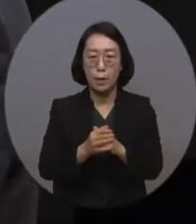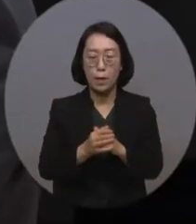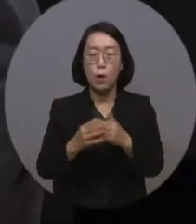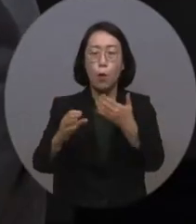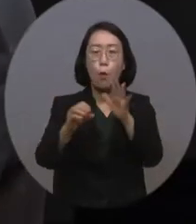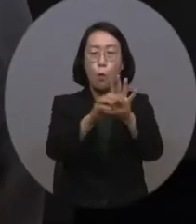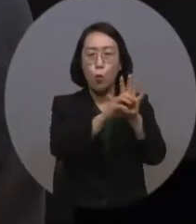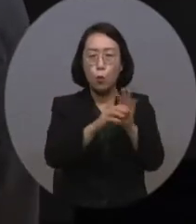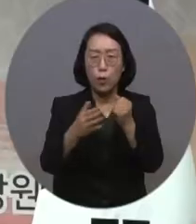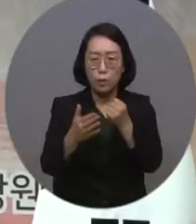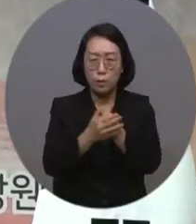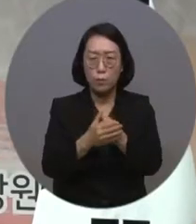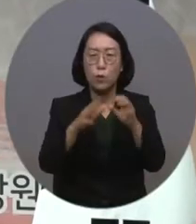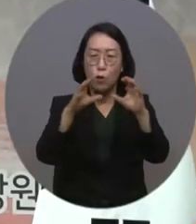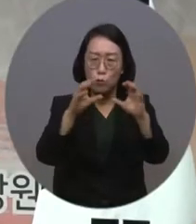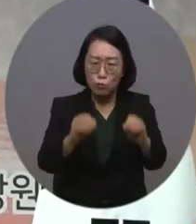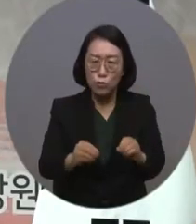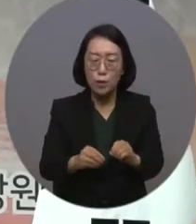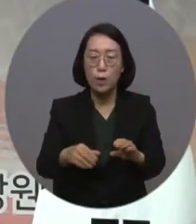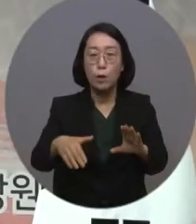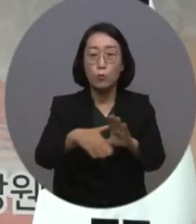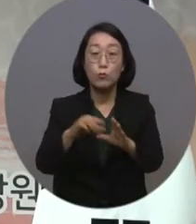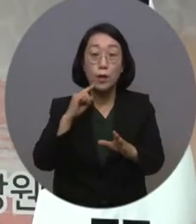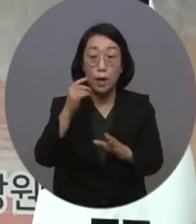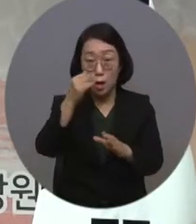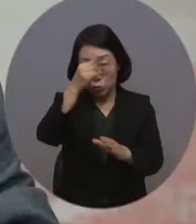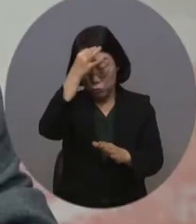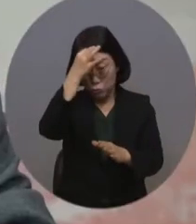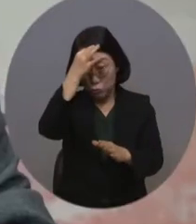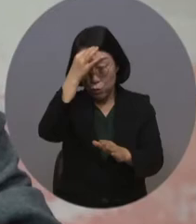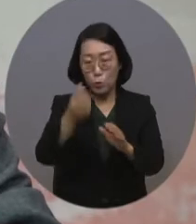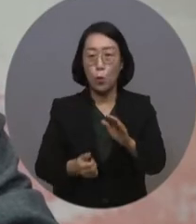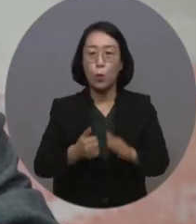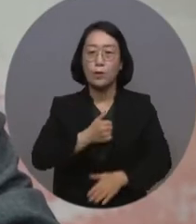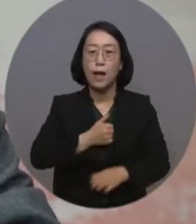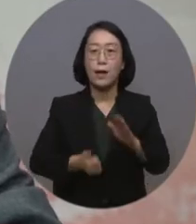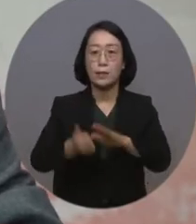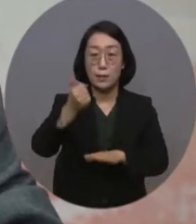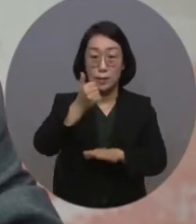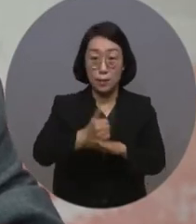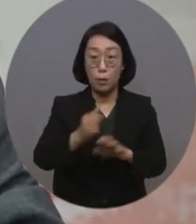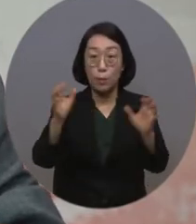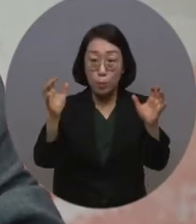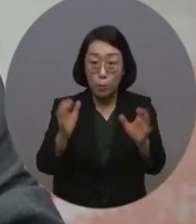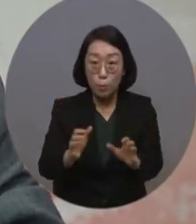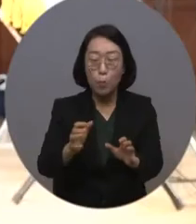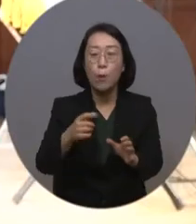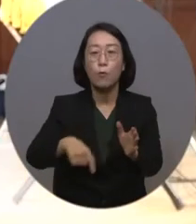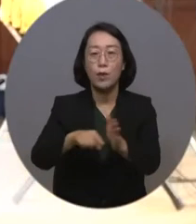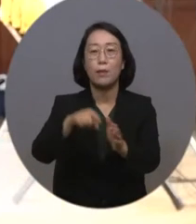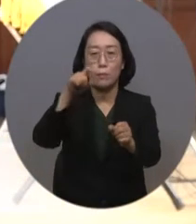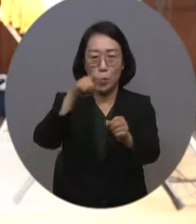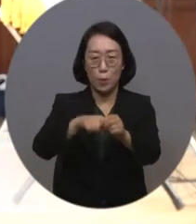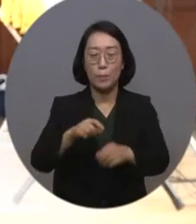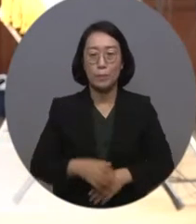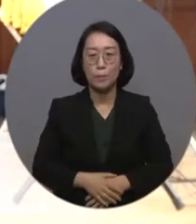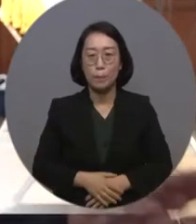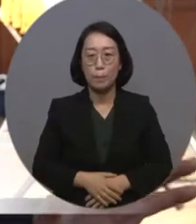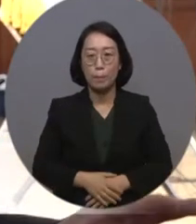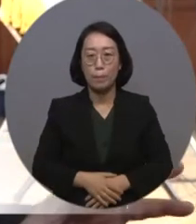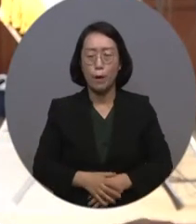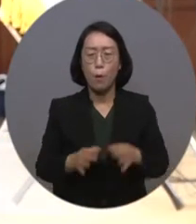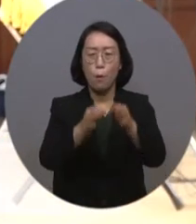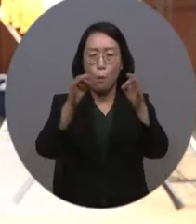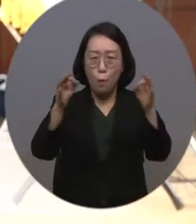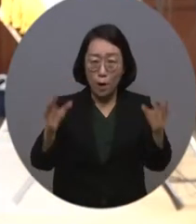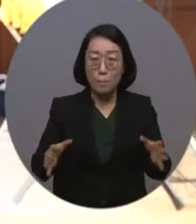중단되었던 장애인들의 문화예술적 소질을 개발하고 자아실현에 기여하기 위한 목적으로 열렸습니다. 모처럼 이렇게 3년